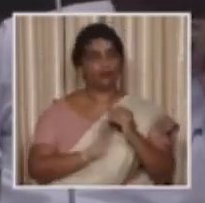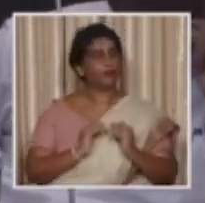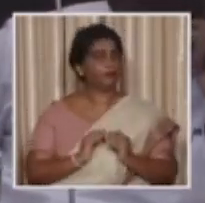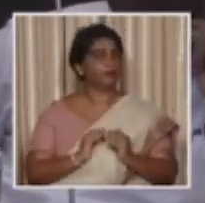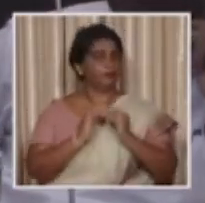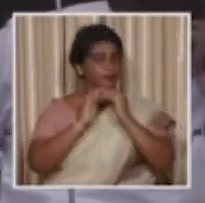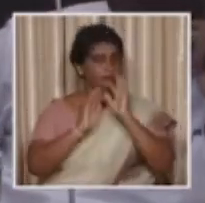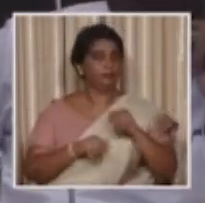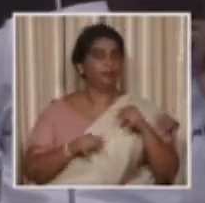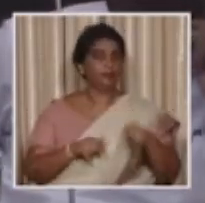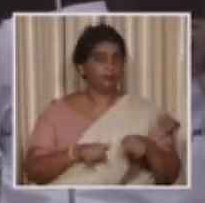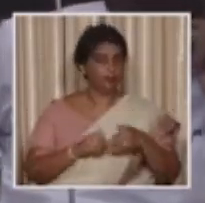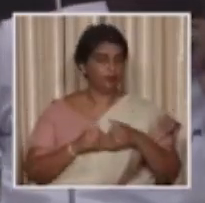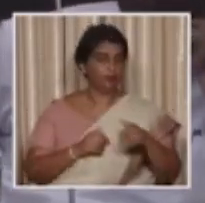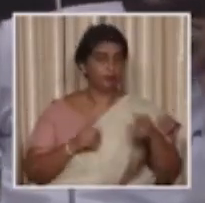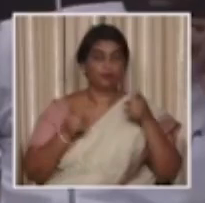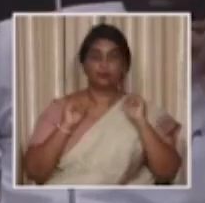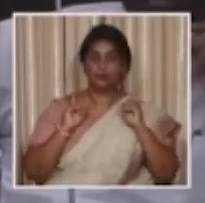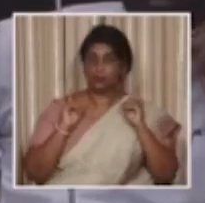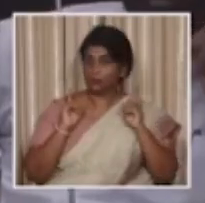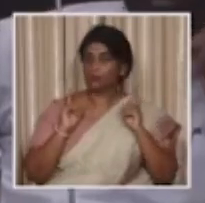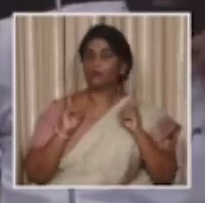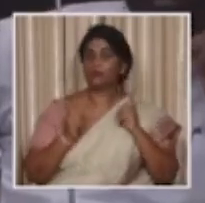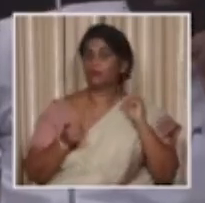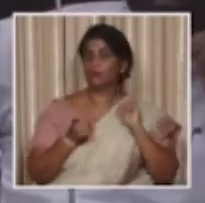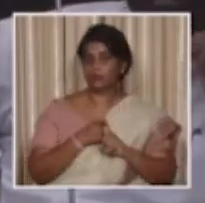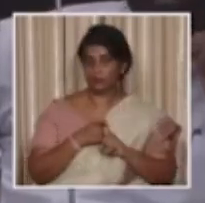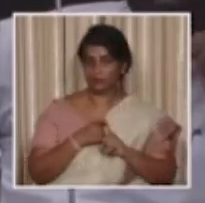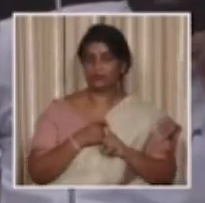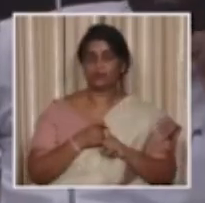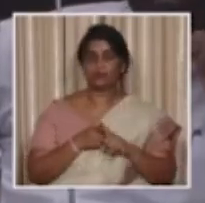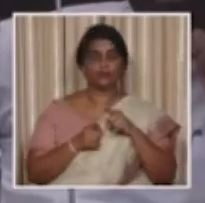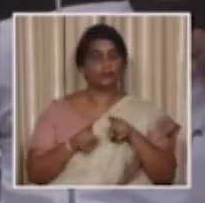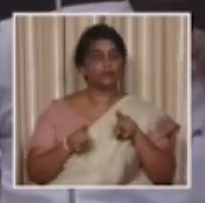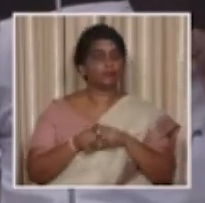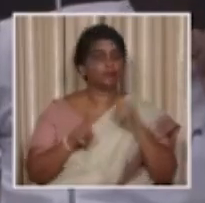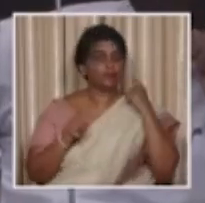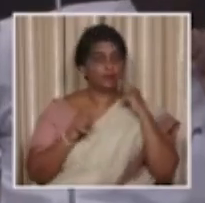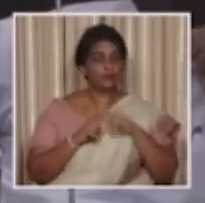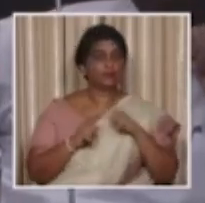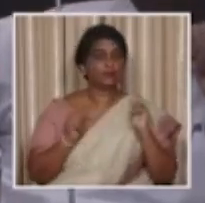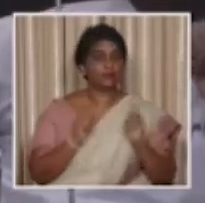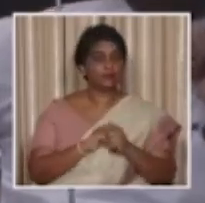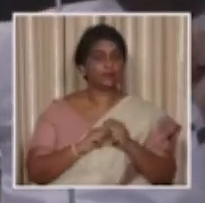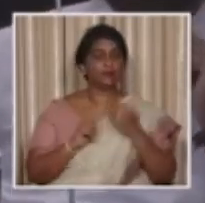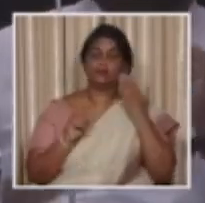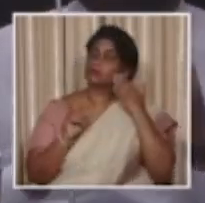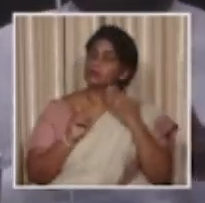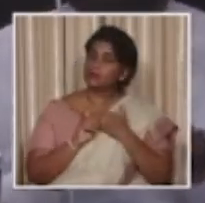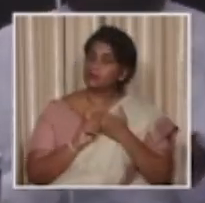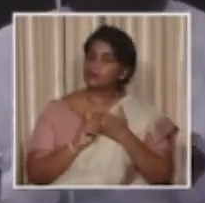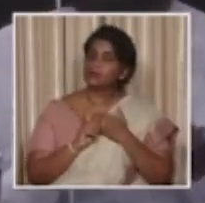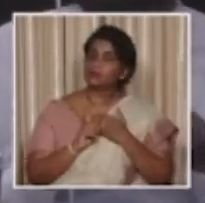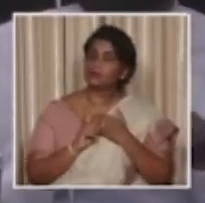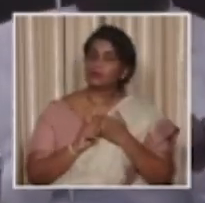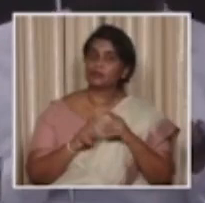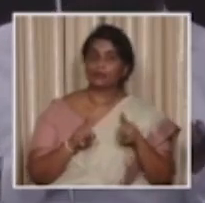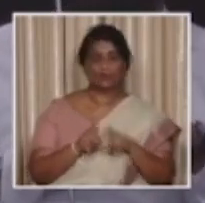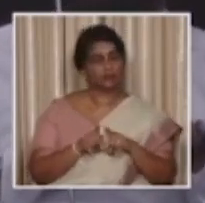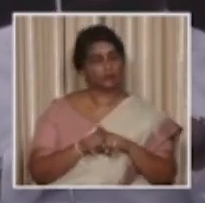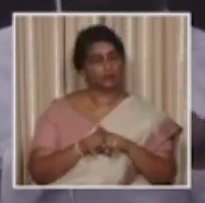කළ යුතුයි අද තිබෙන ක්‍රීඩා තරගයේදී පිළිබඳව මැච් එක සම්බන්ධයෙන් ඒ